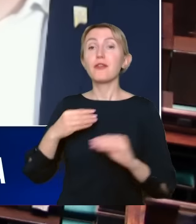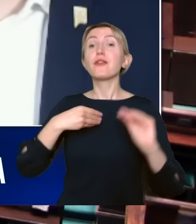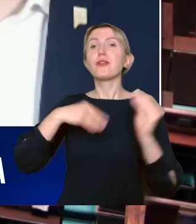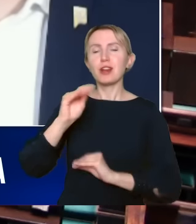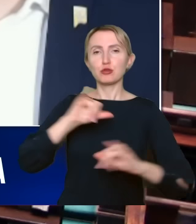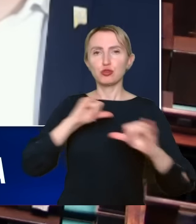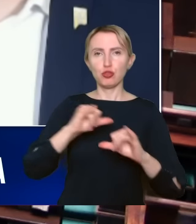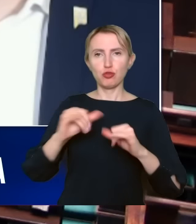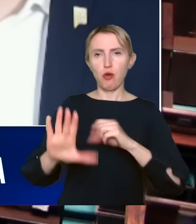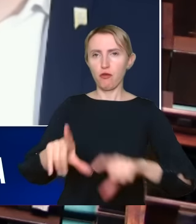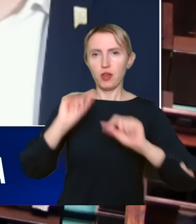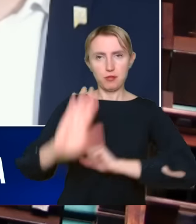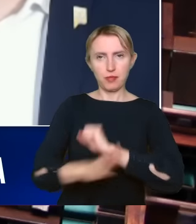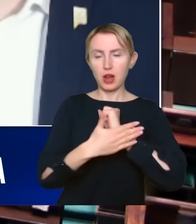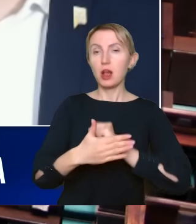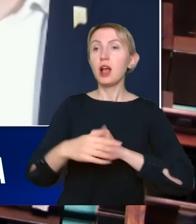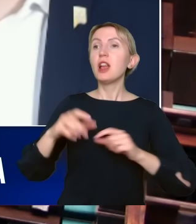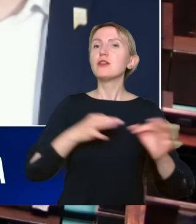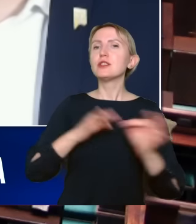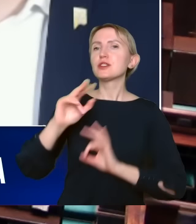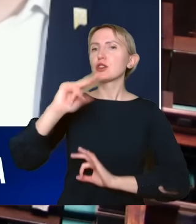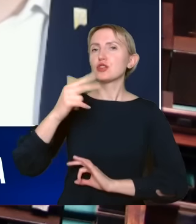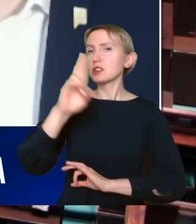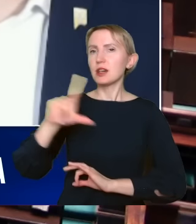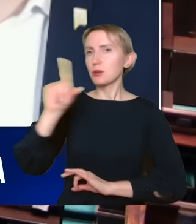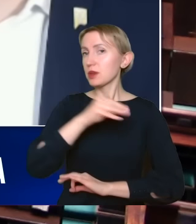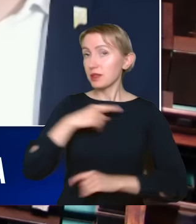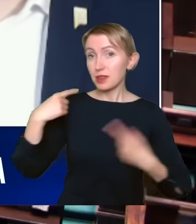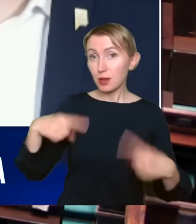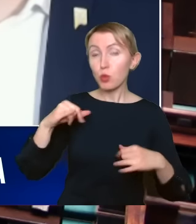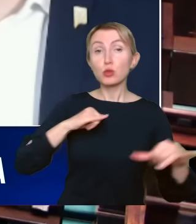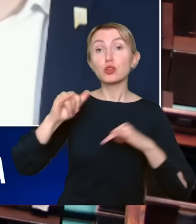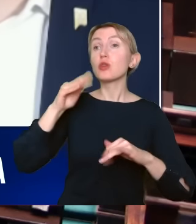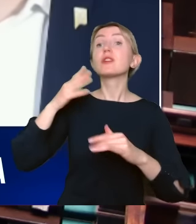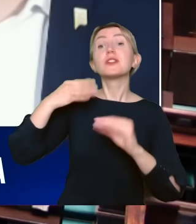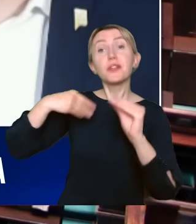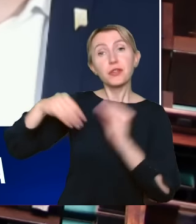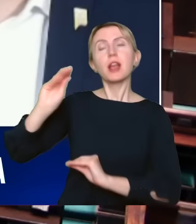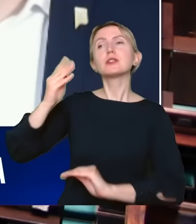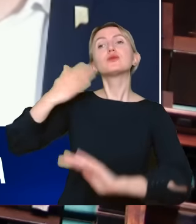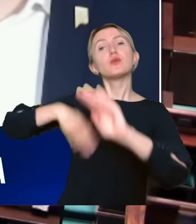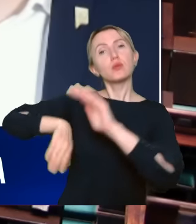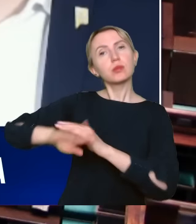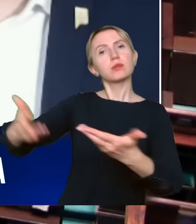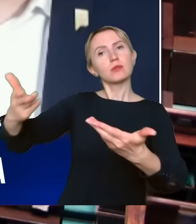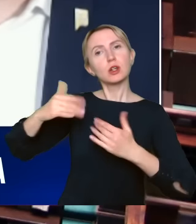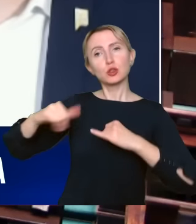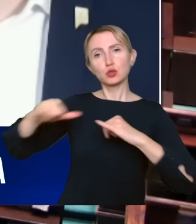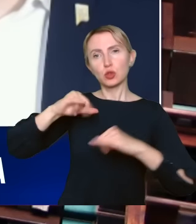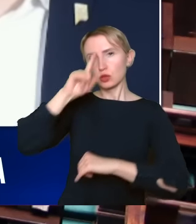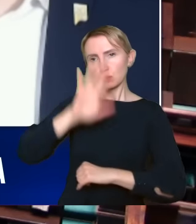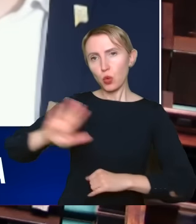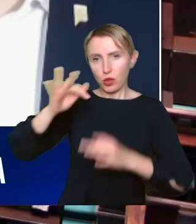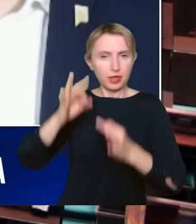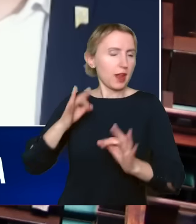rządową. Nie było w historii III Rzeczypospolitej rządu, który miałby większy mandat społeczny do rządzenia niż ten, który jest